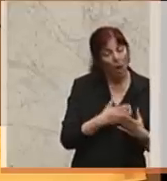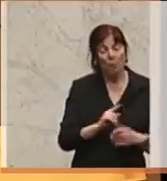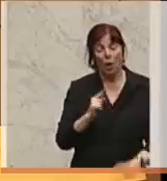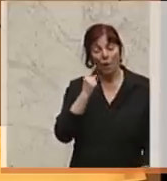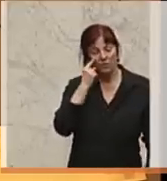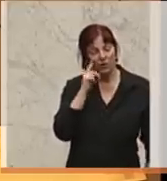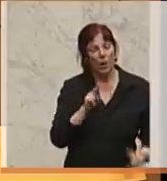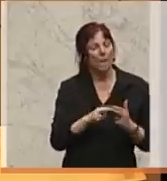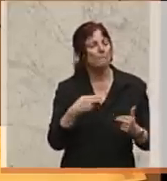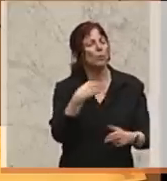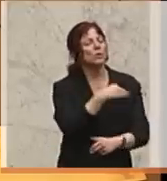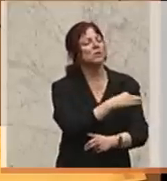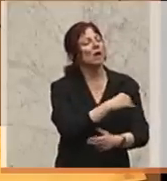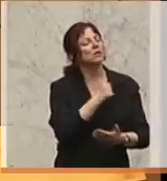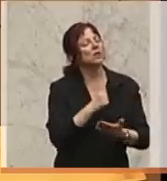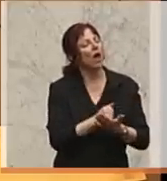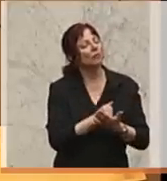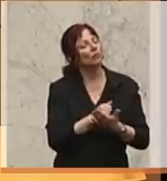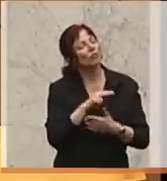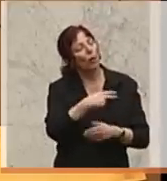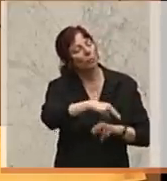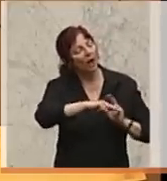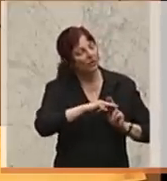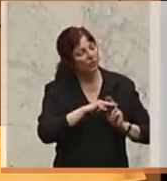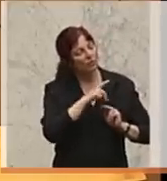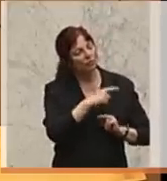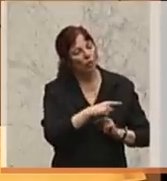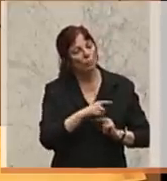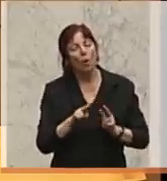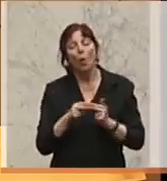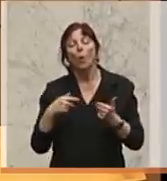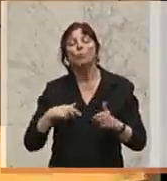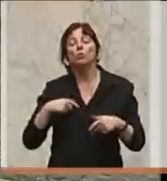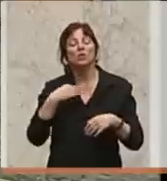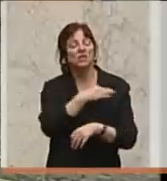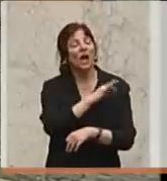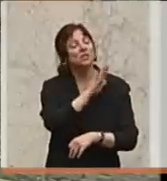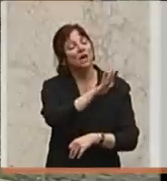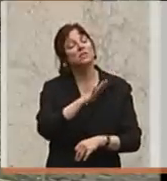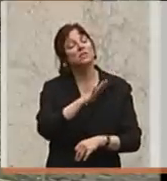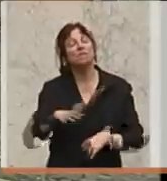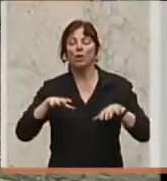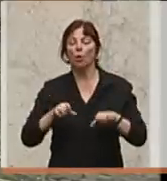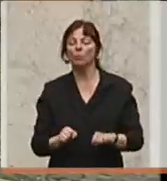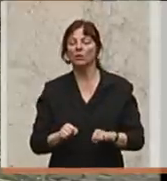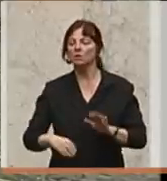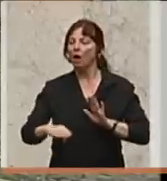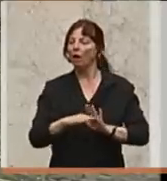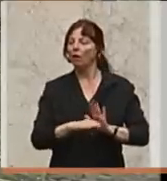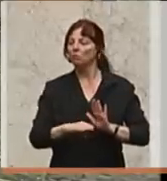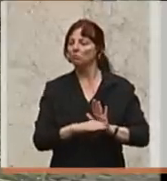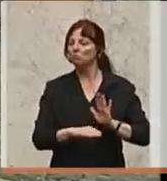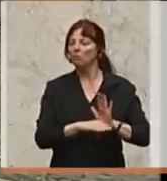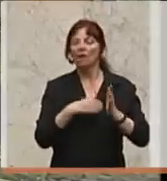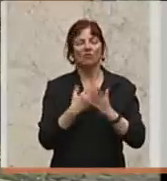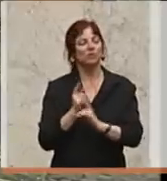diese Anfragebesprechung? Weil der Bundeskanzler natürlich die Richtlinienkompetenz hat, weil der entsprechend vorgibt. Wir hätten natürlich auch an die